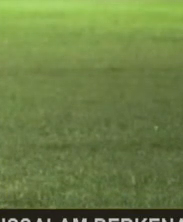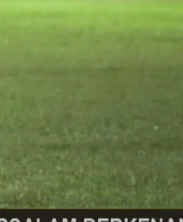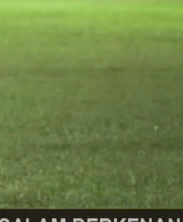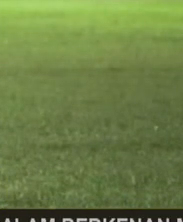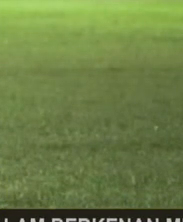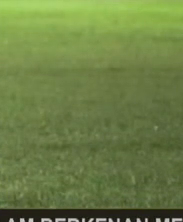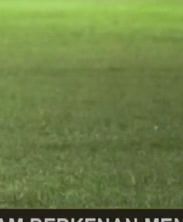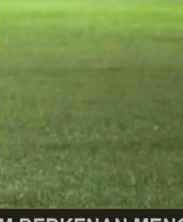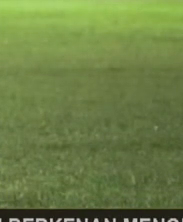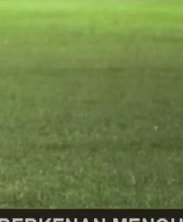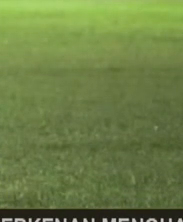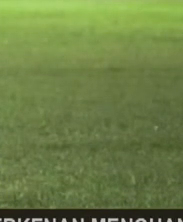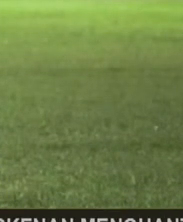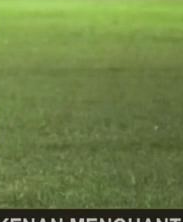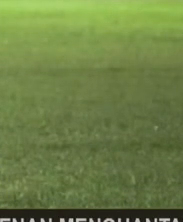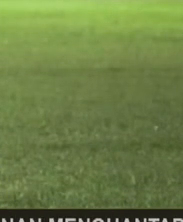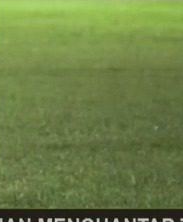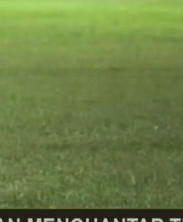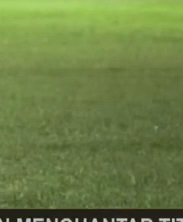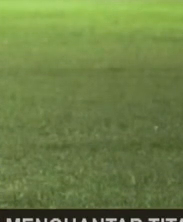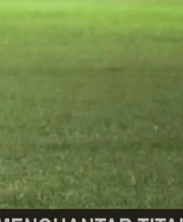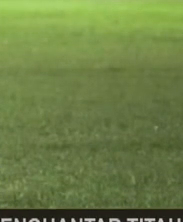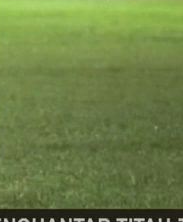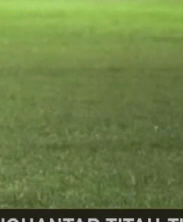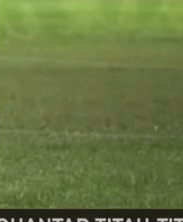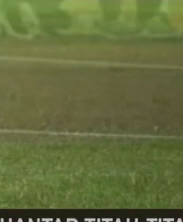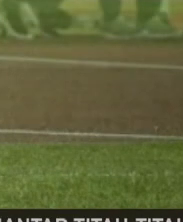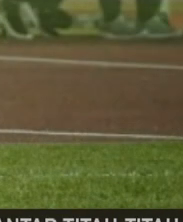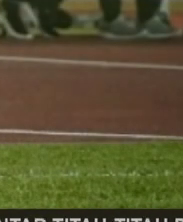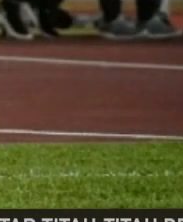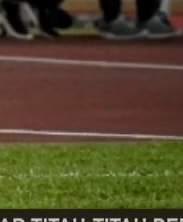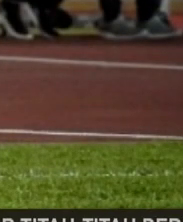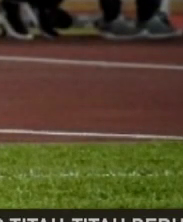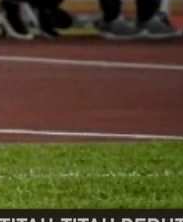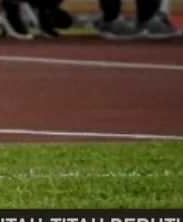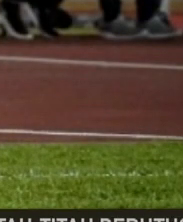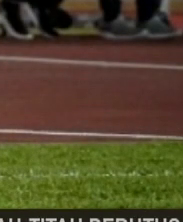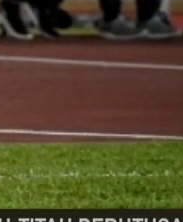akan diadakan termasuk separuh akhir dan acara akhir kejohanan